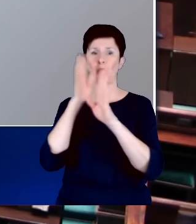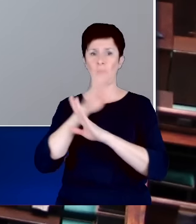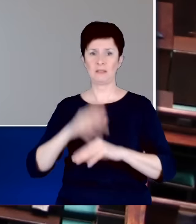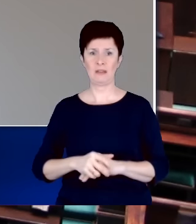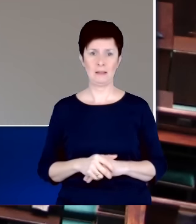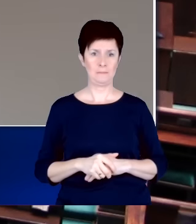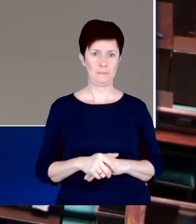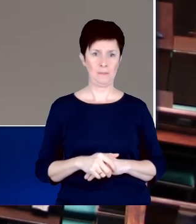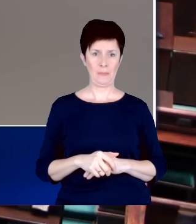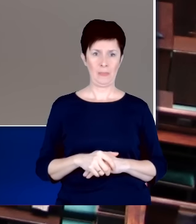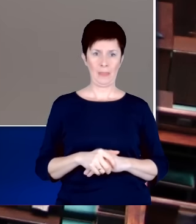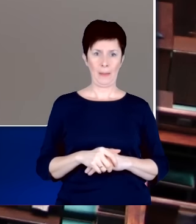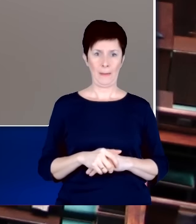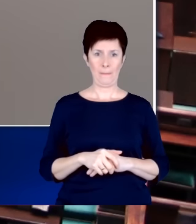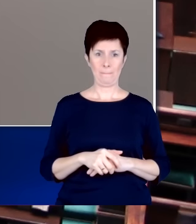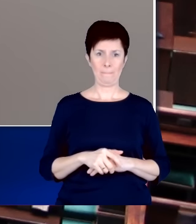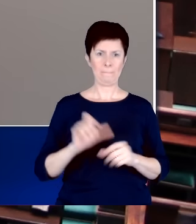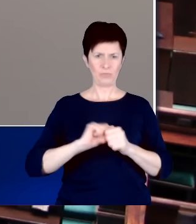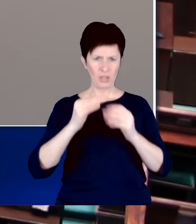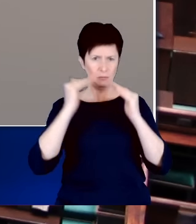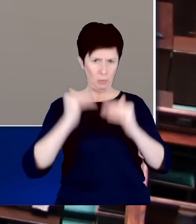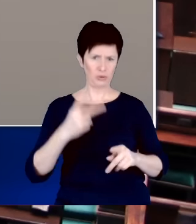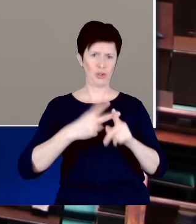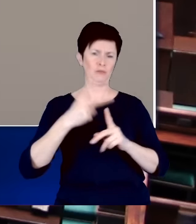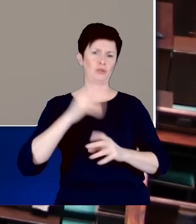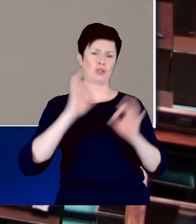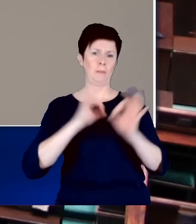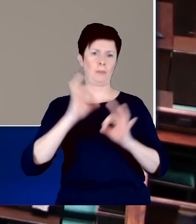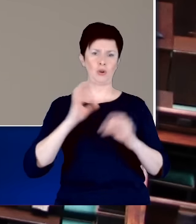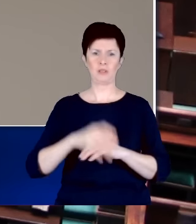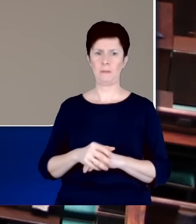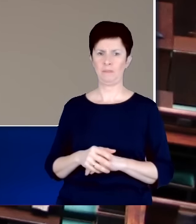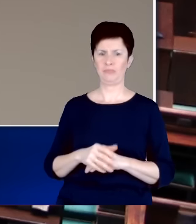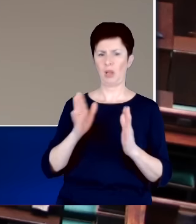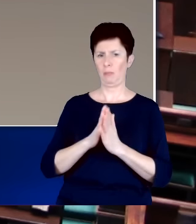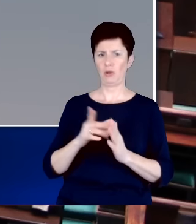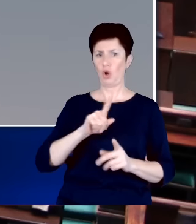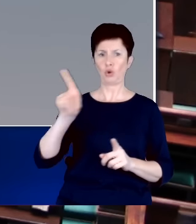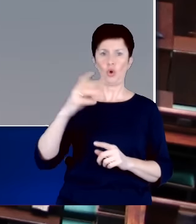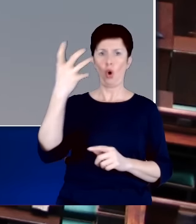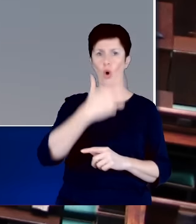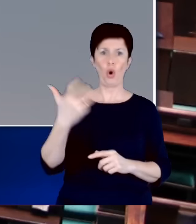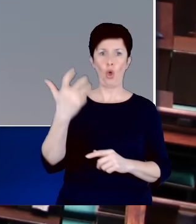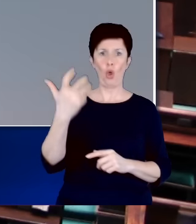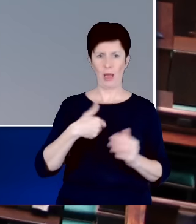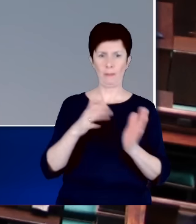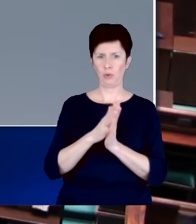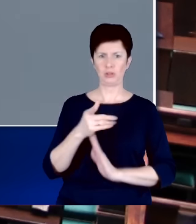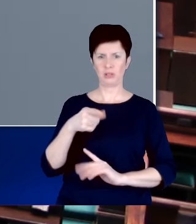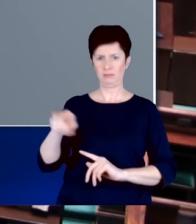poniżej 20%. Tylko, że po prostu bardzo poniżej. Ale nie róbmy z naszych widzów ludzi, którzy mają tracić czas, aby słuchać ludzi, którzy nie